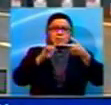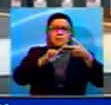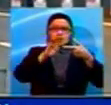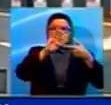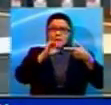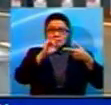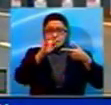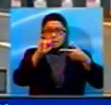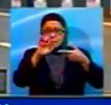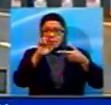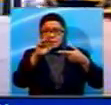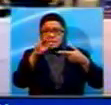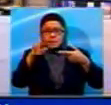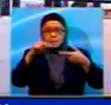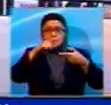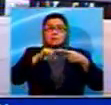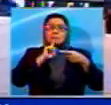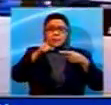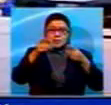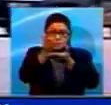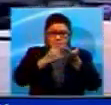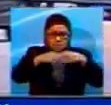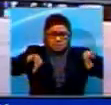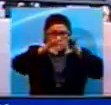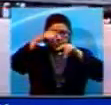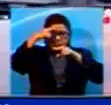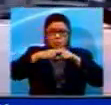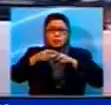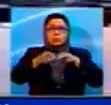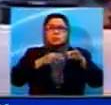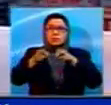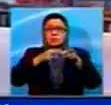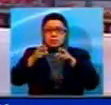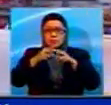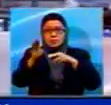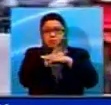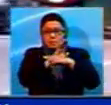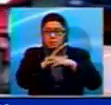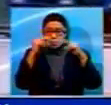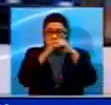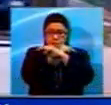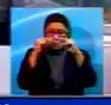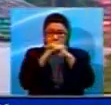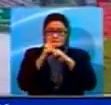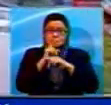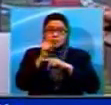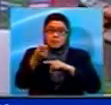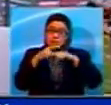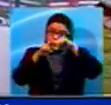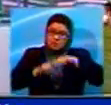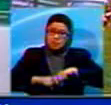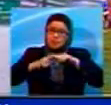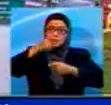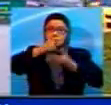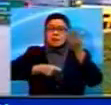membaik pulih dan menyelenggara lebuh raya yang merupakan hasil sampingan Petroleum dipengaruhi turun naik harga minyak menurut Lana tank